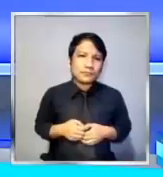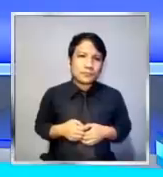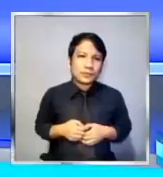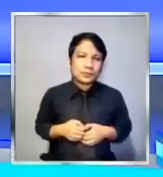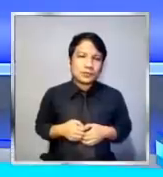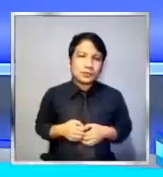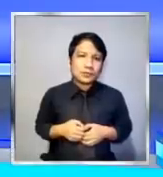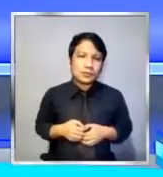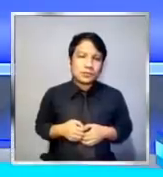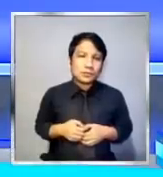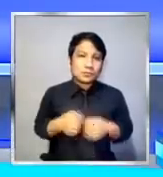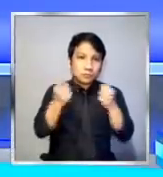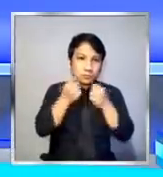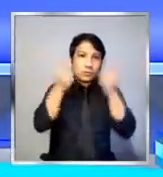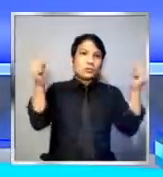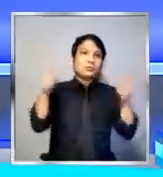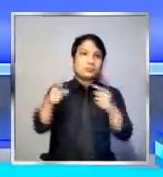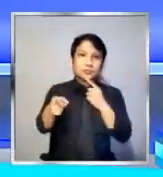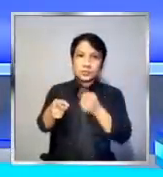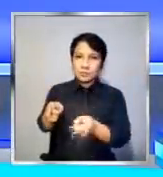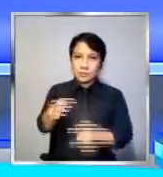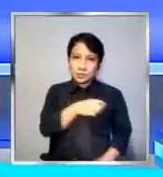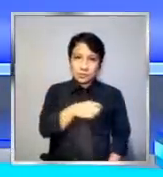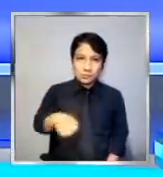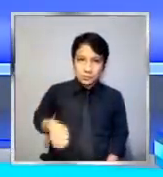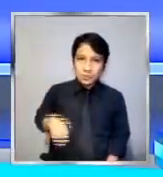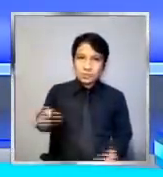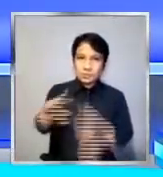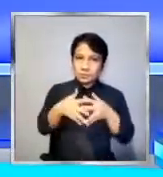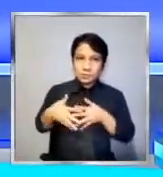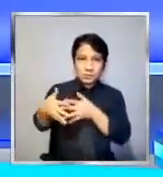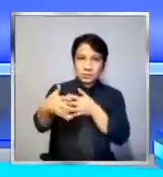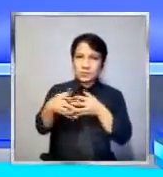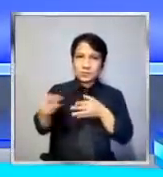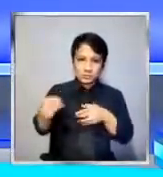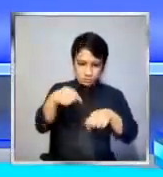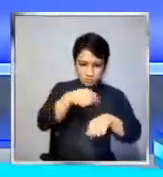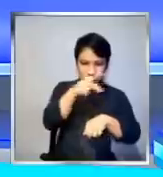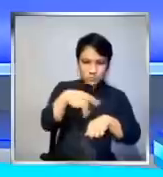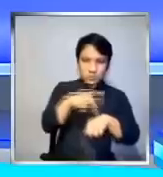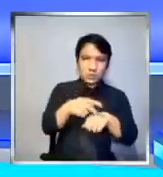Nagulat nga raw ang embahador ng Amerika dito sa Pilipinas tungkol sa nangyari yan.